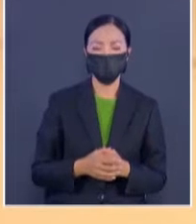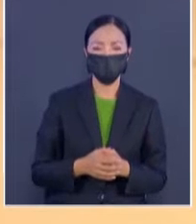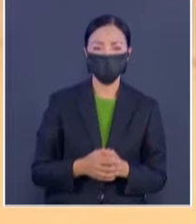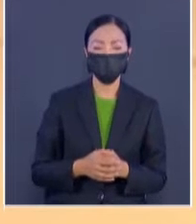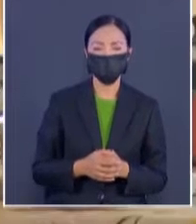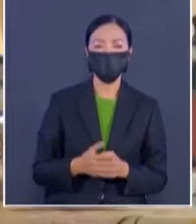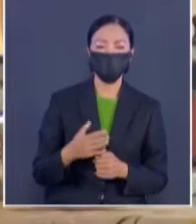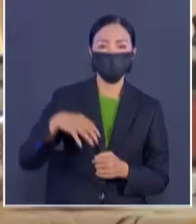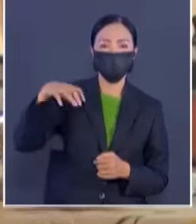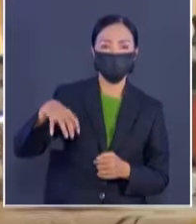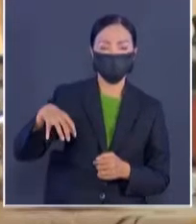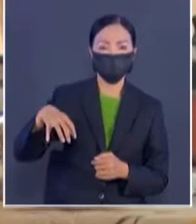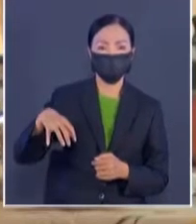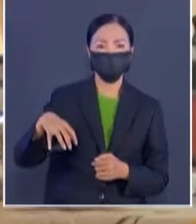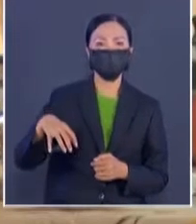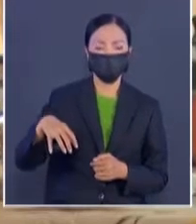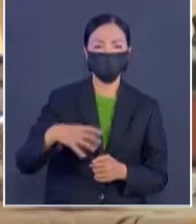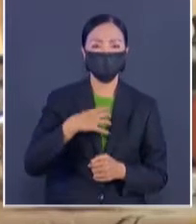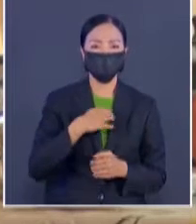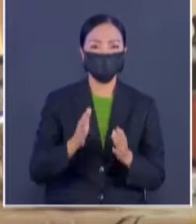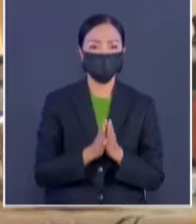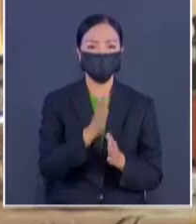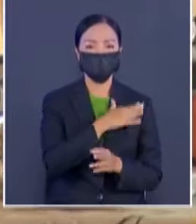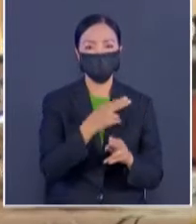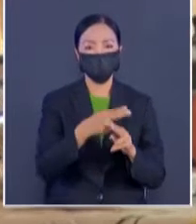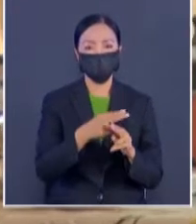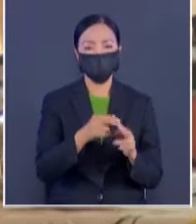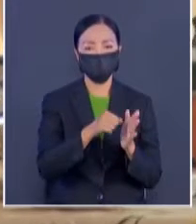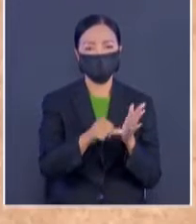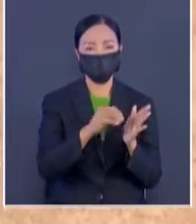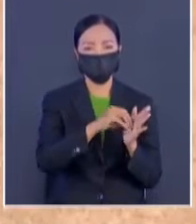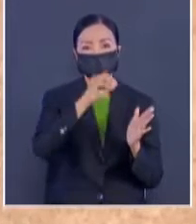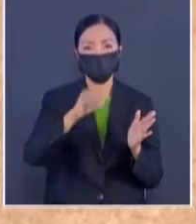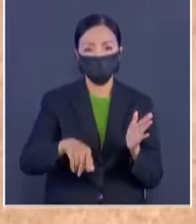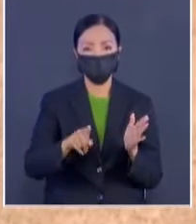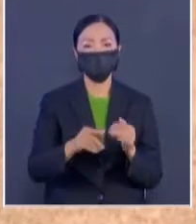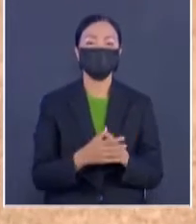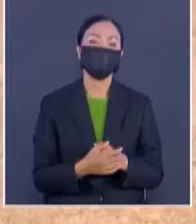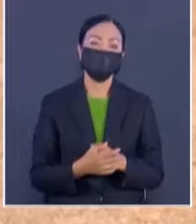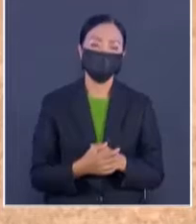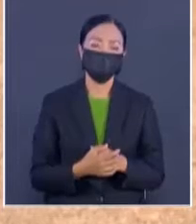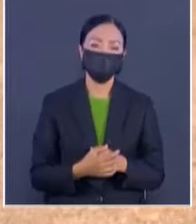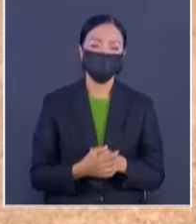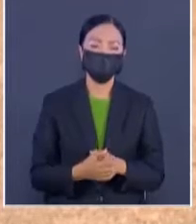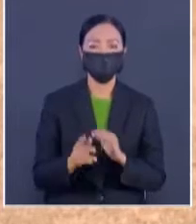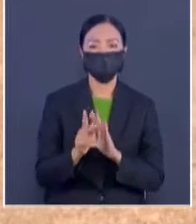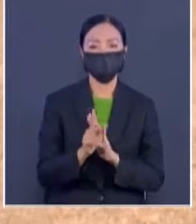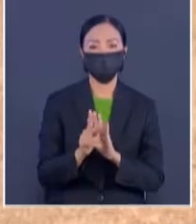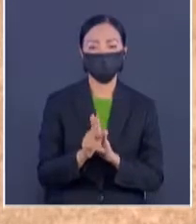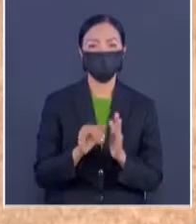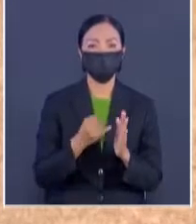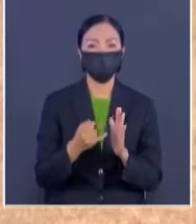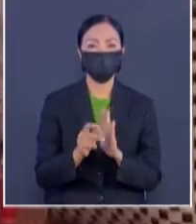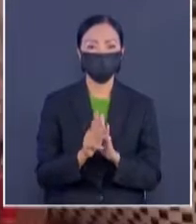าเถรสมาคมกรณีถอดถอนพระเทพสารเมธีหรือเจ้าคุณโบสีซึ่งเป็นเจ้าคณะจังหวัดกาฬสินธุ์ธรรมยุทธล่